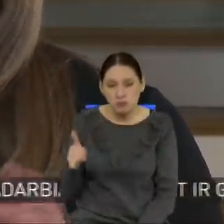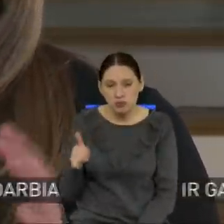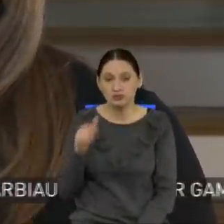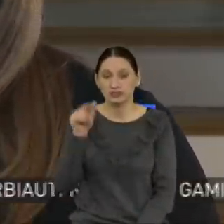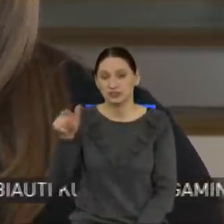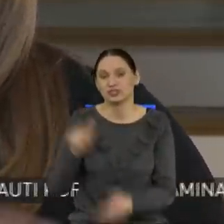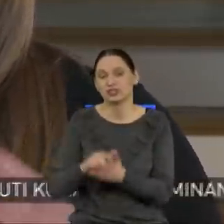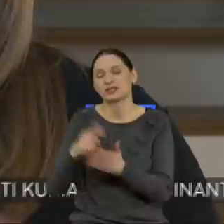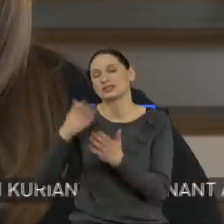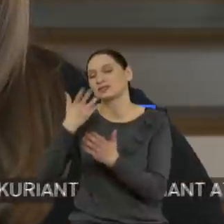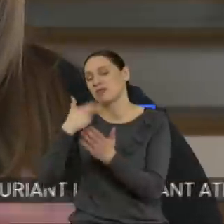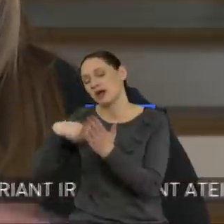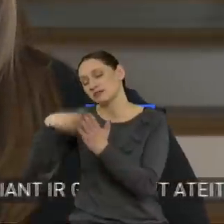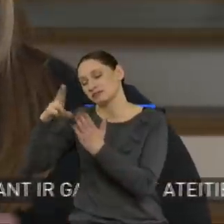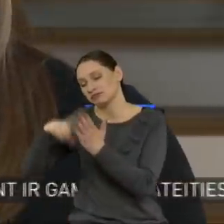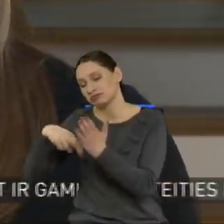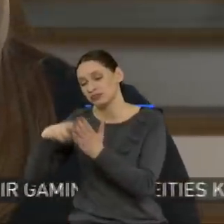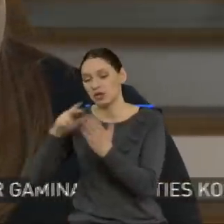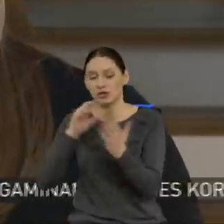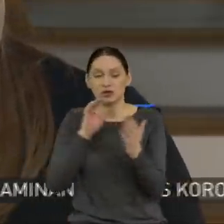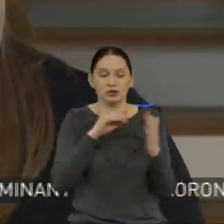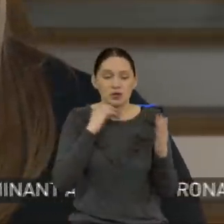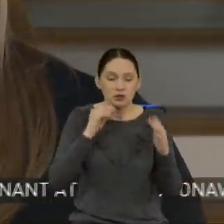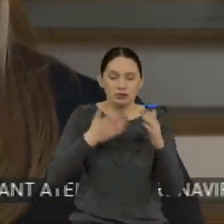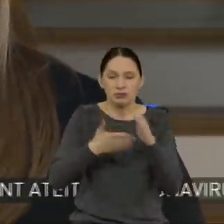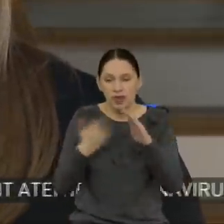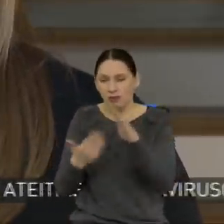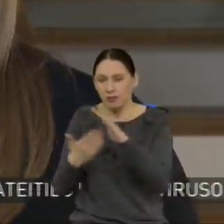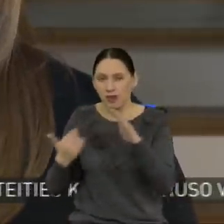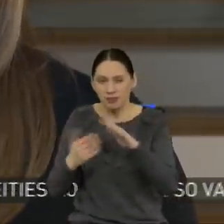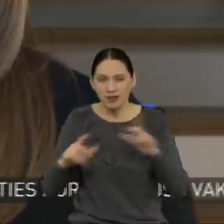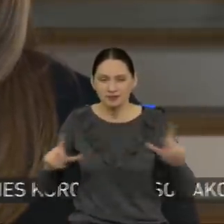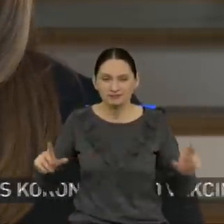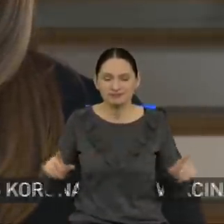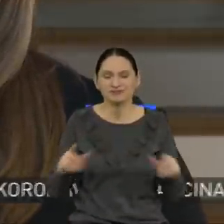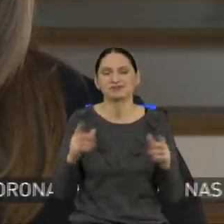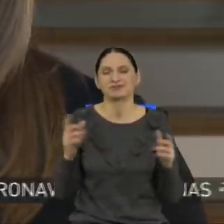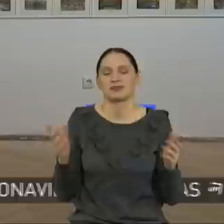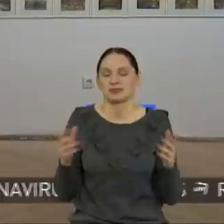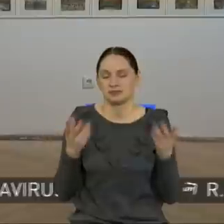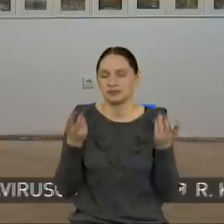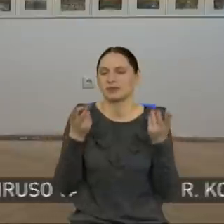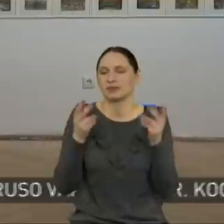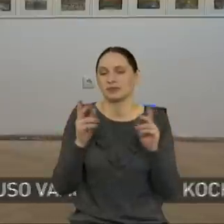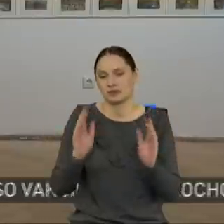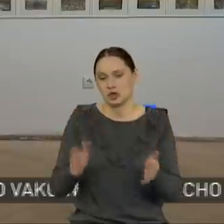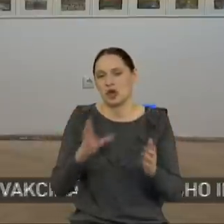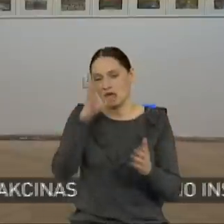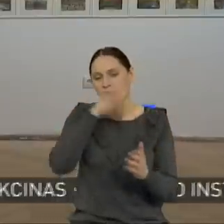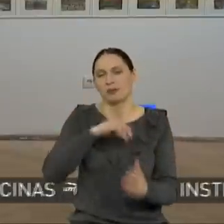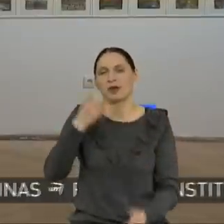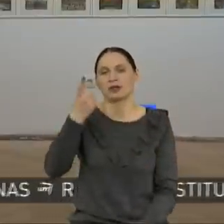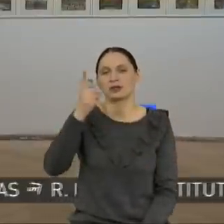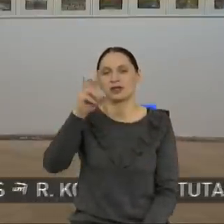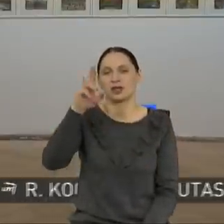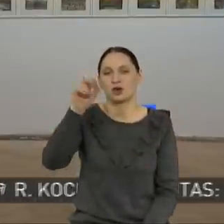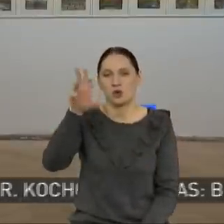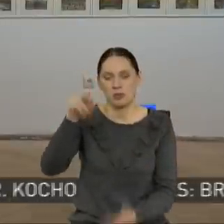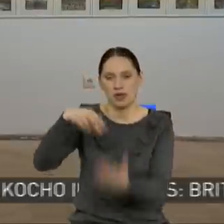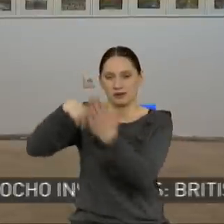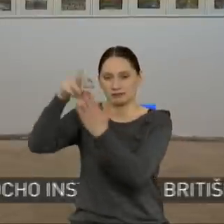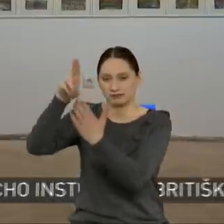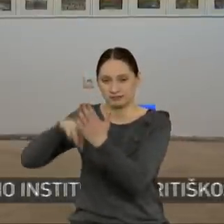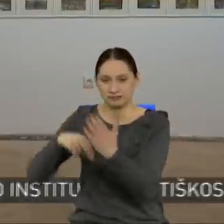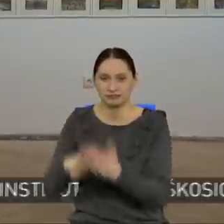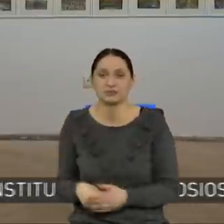eksponuojami. Ir iš tų visų atrinktų daug atrankų praėjusių etapų, atsirenku tuos, kuriuos jau perkeliu ant drobių. Parodoje menininkė